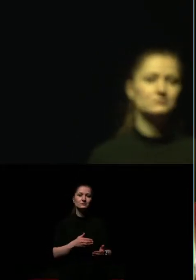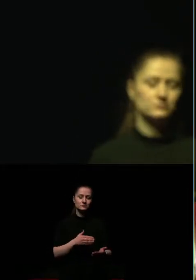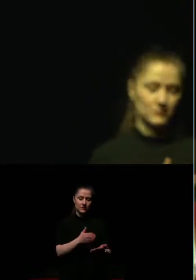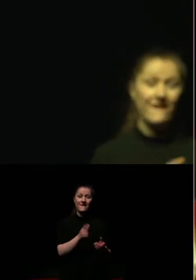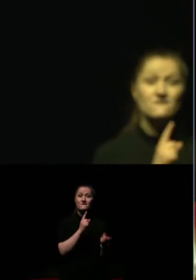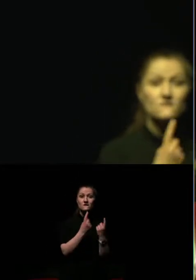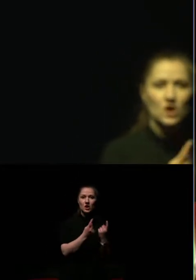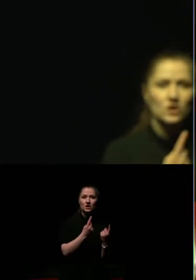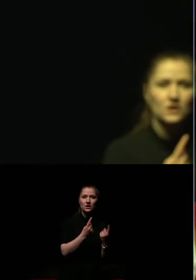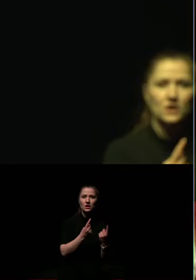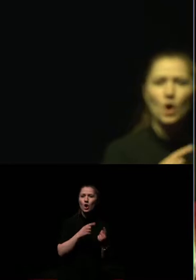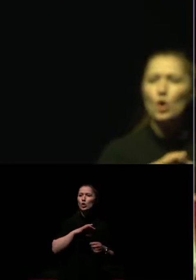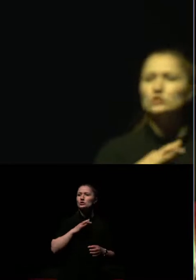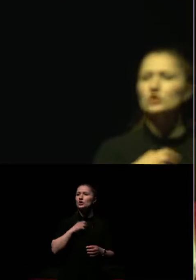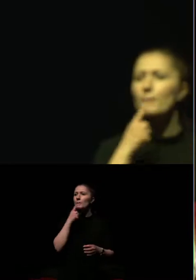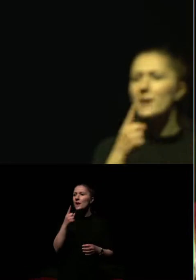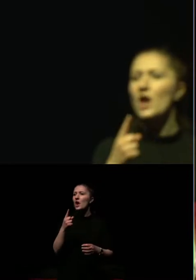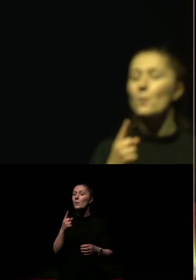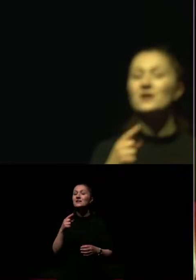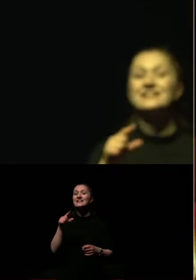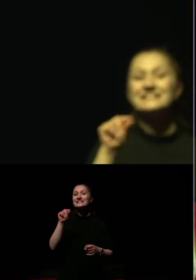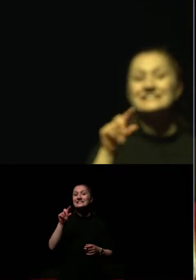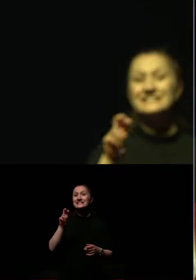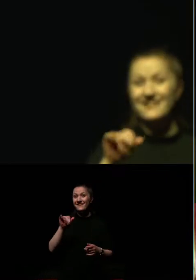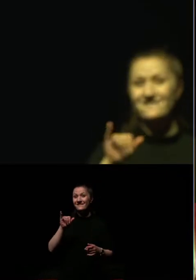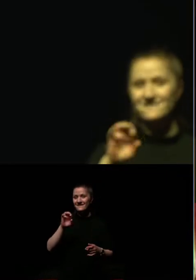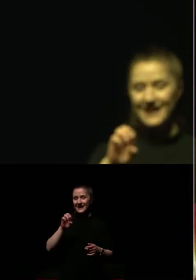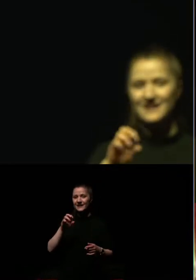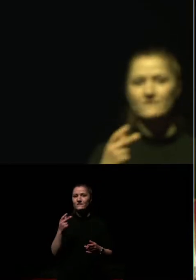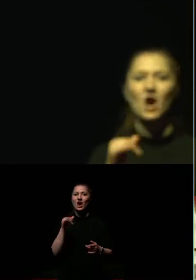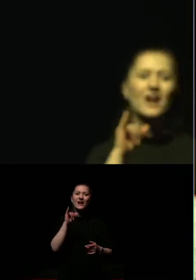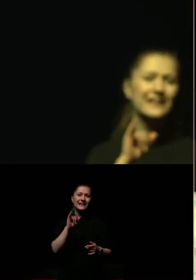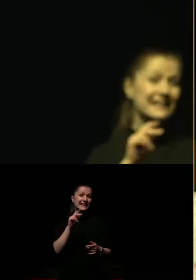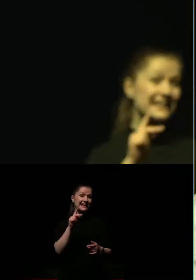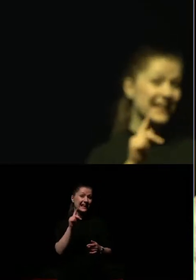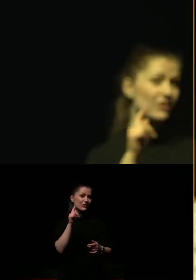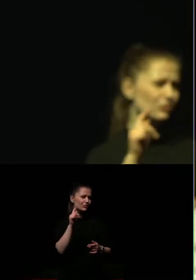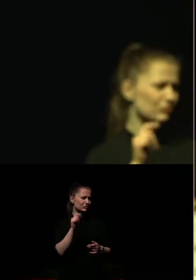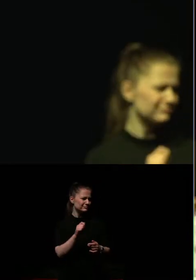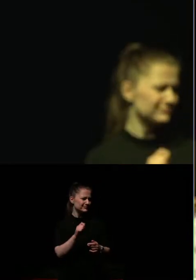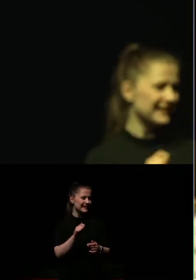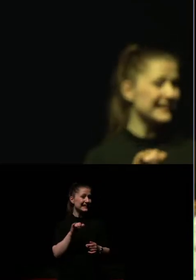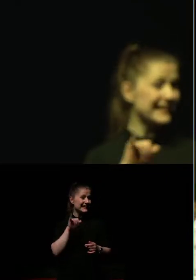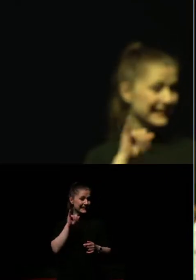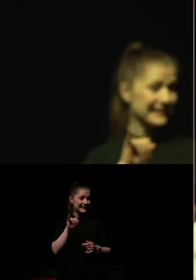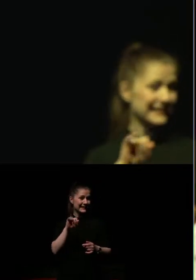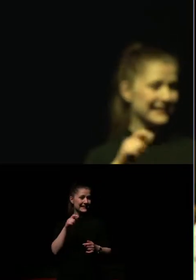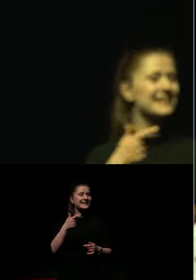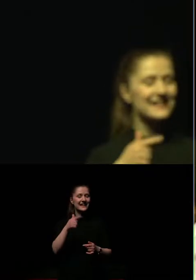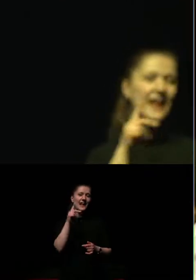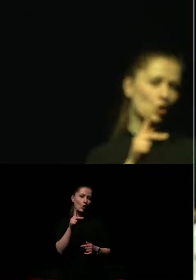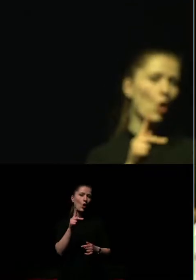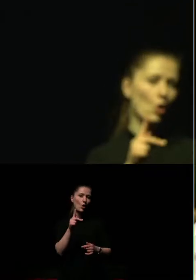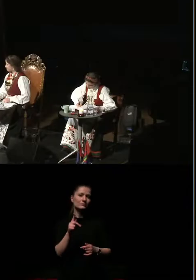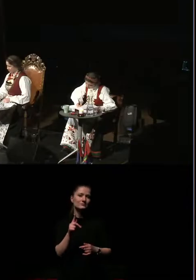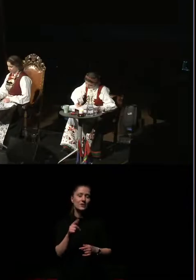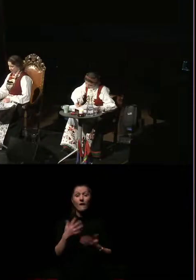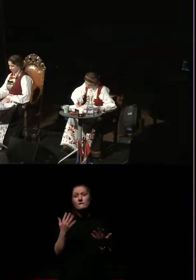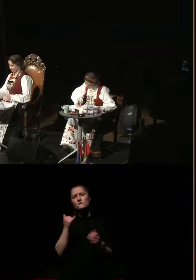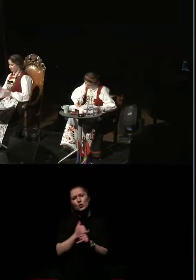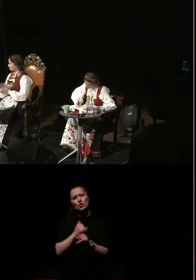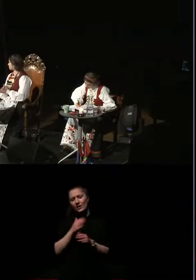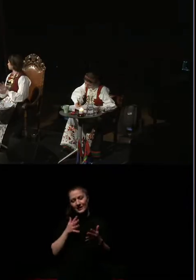om at Svein fra ITK kommer på talerstolen og forklarer oss hvordan vi gjennomfører en digital votering.